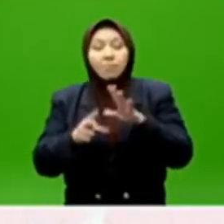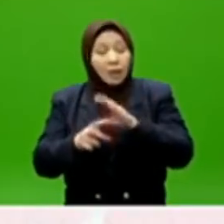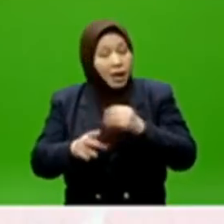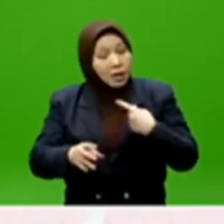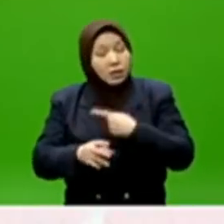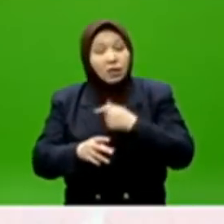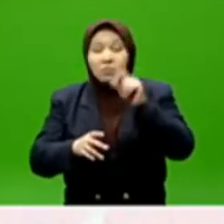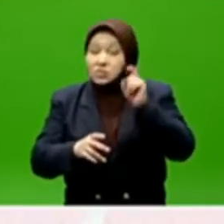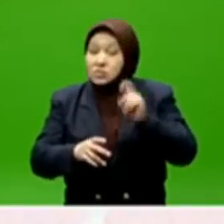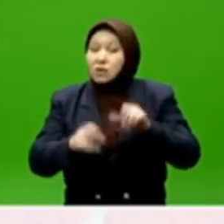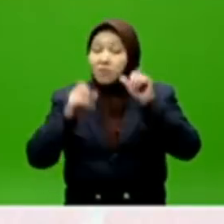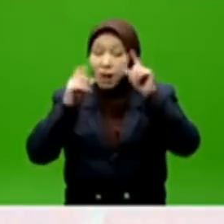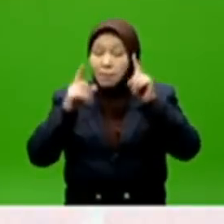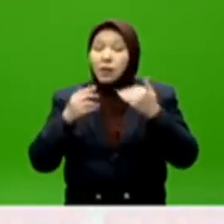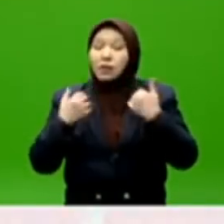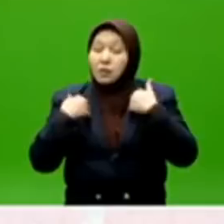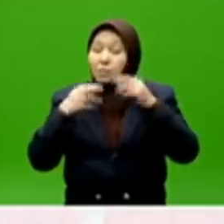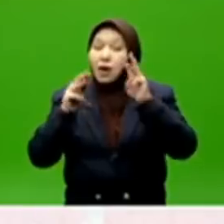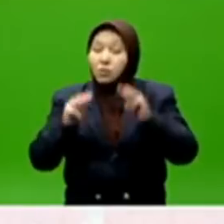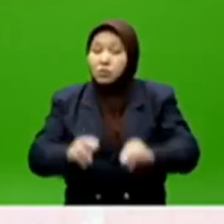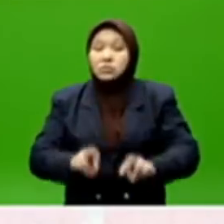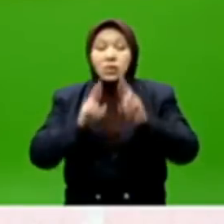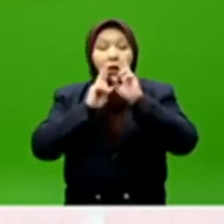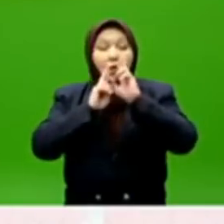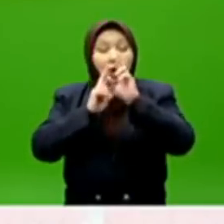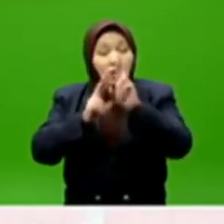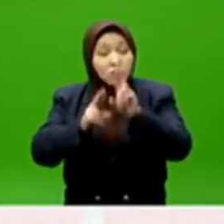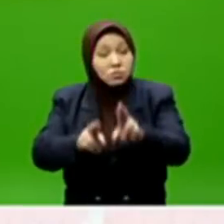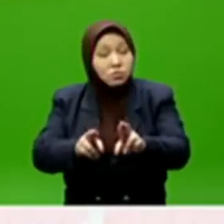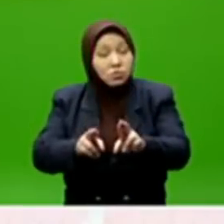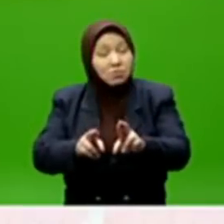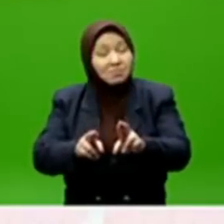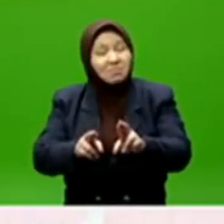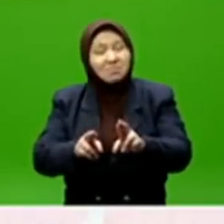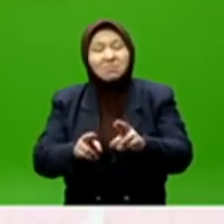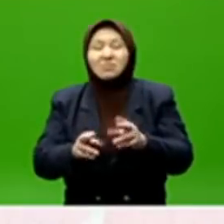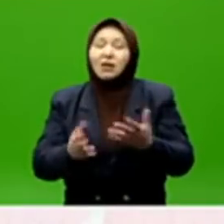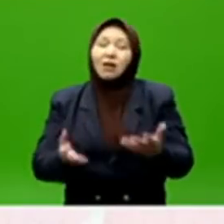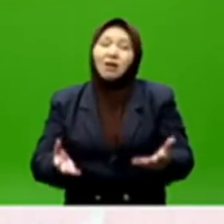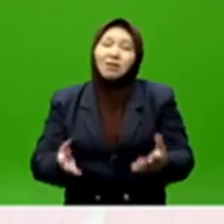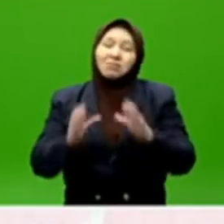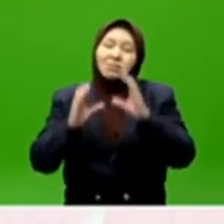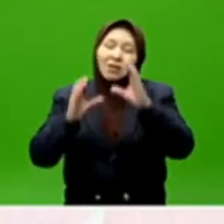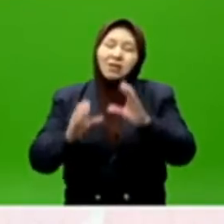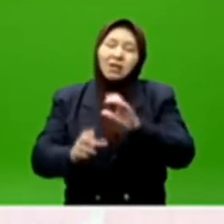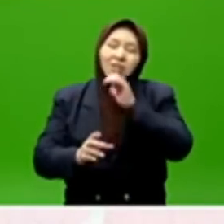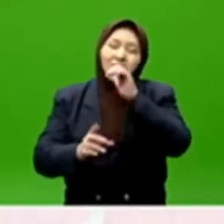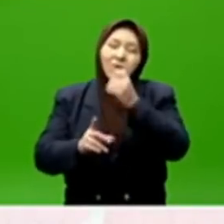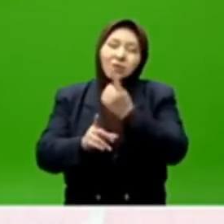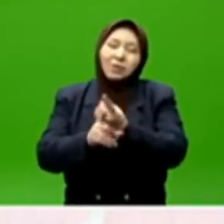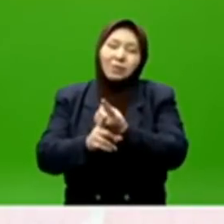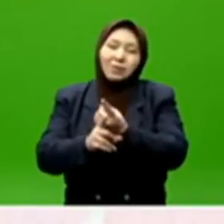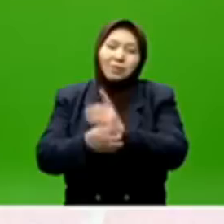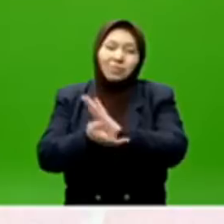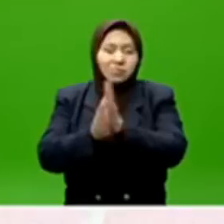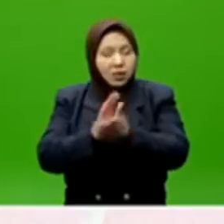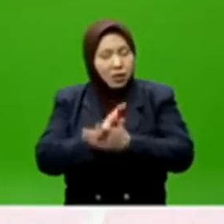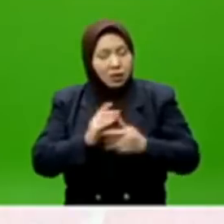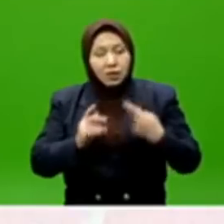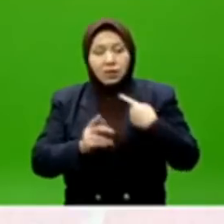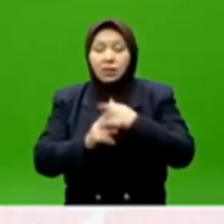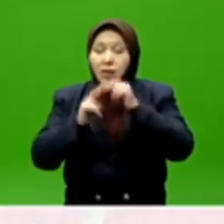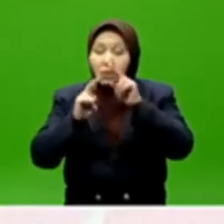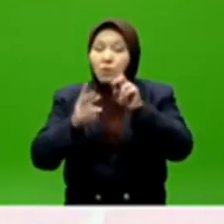manusia yang respon kepada nikmat ini secara tidak benar. Kita akan lihat sama. Pada ayat 35 hingga 41,